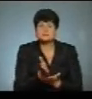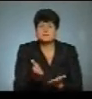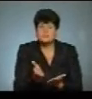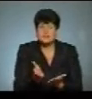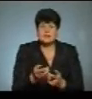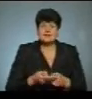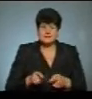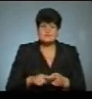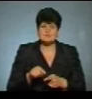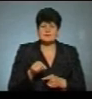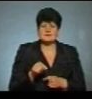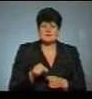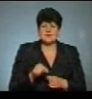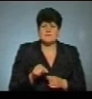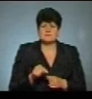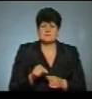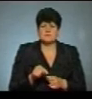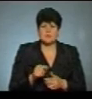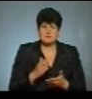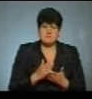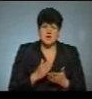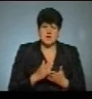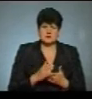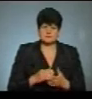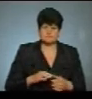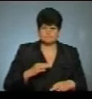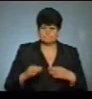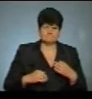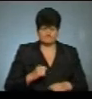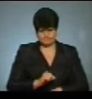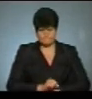І це зазвичай має такий бунтівний,